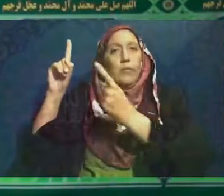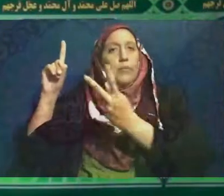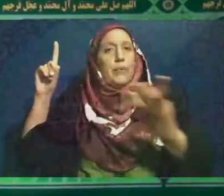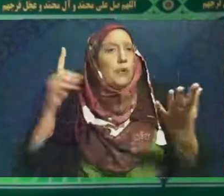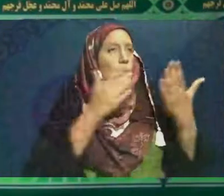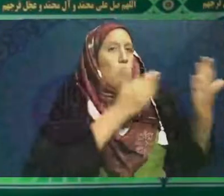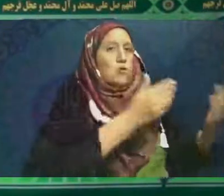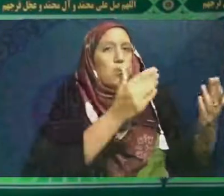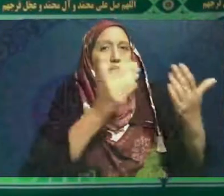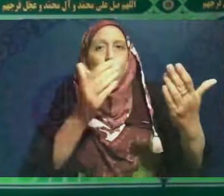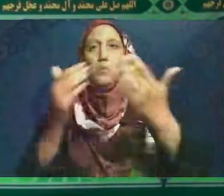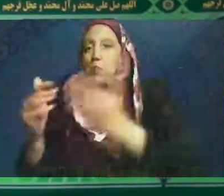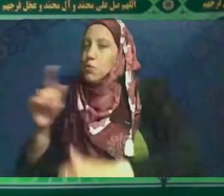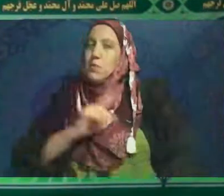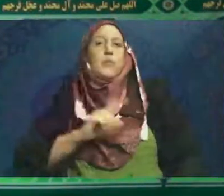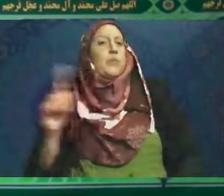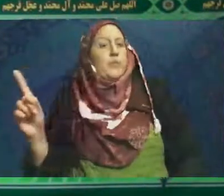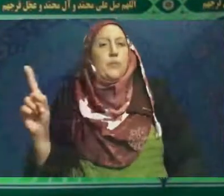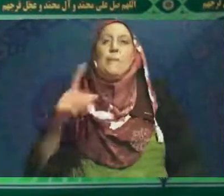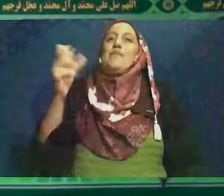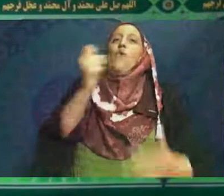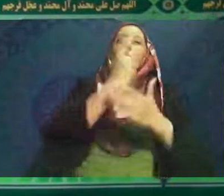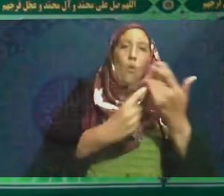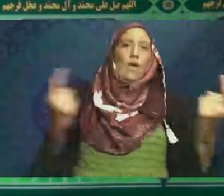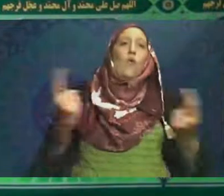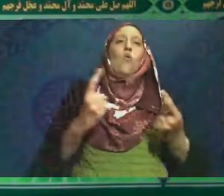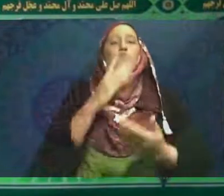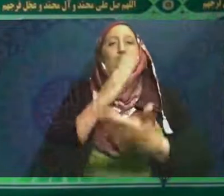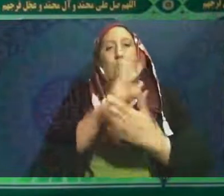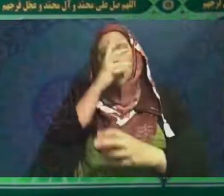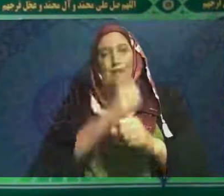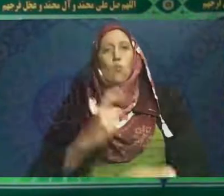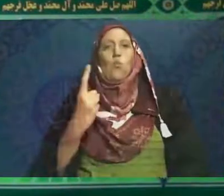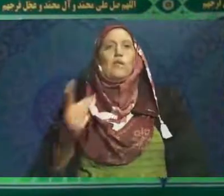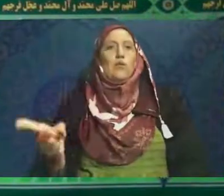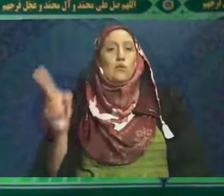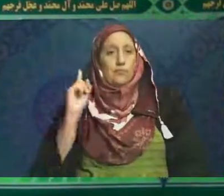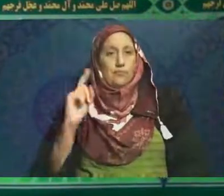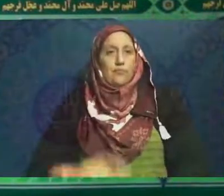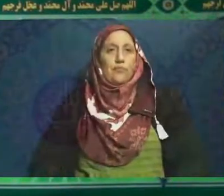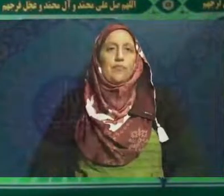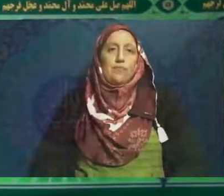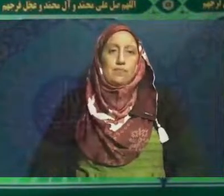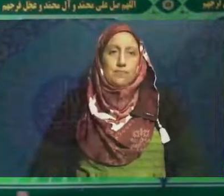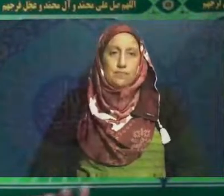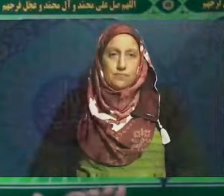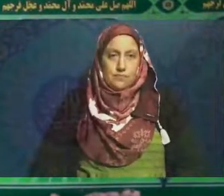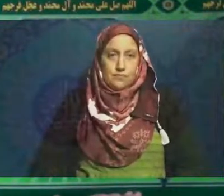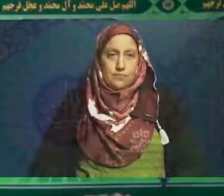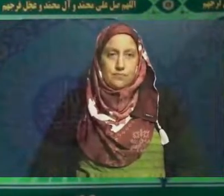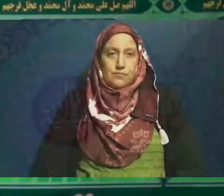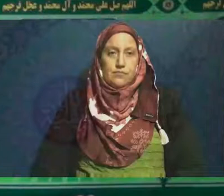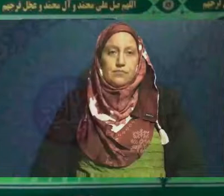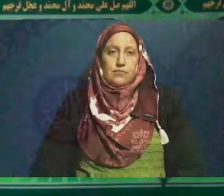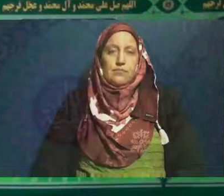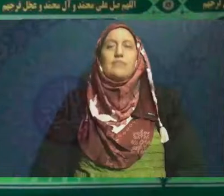يَدْعُونَ مِن دُونِهِ الشَّفَاعَةِ إِلَّا مَنْ شَهِدَ بِالْحَقِّ وَهُمْ يَعْلَمُونَ. Nobody